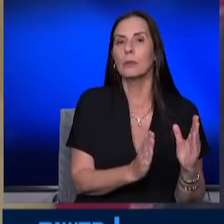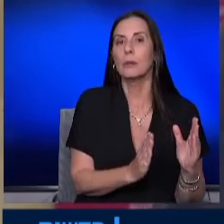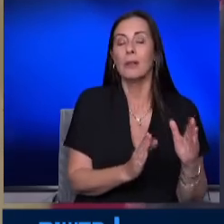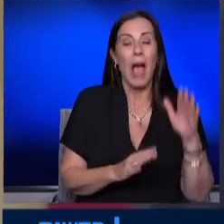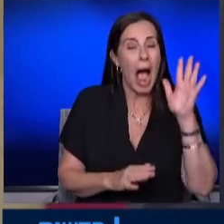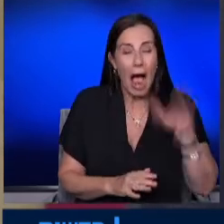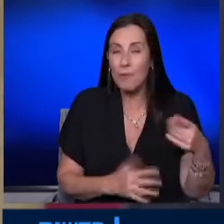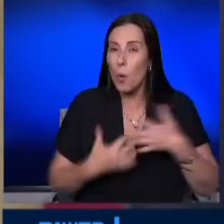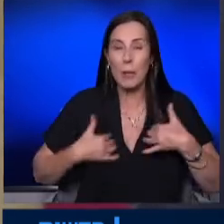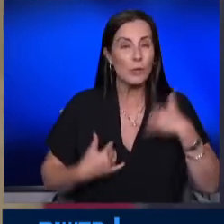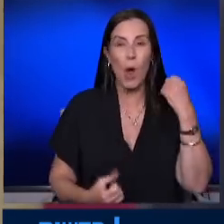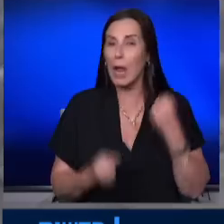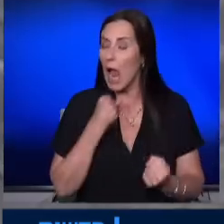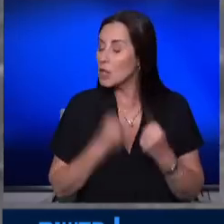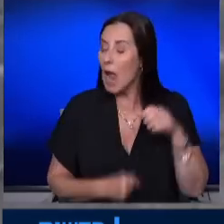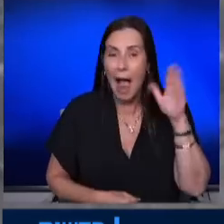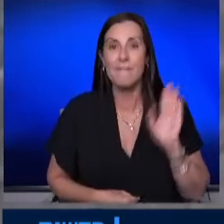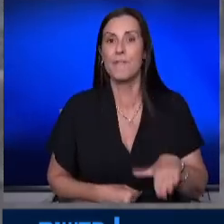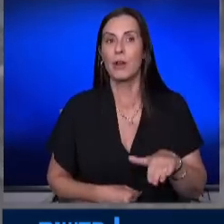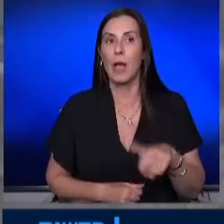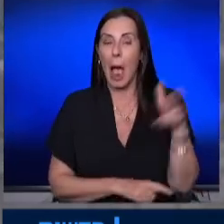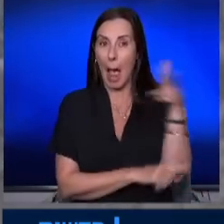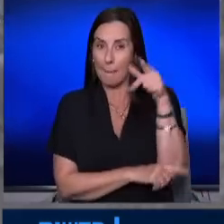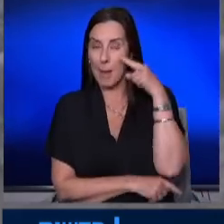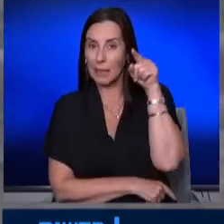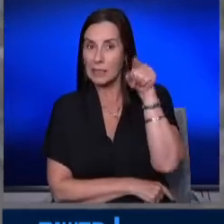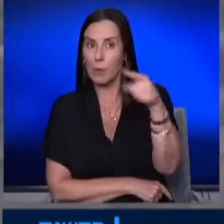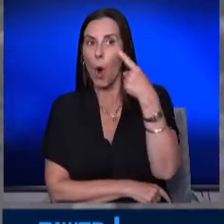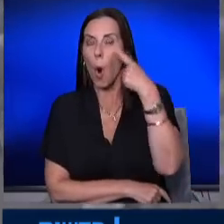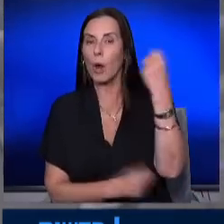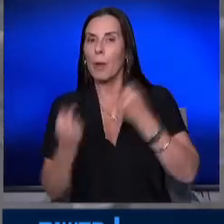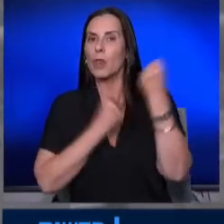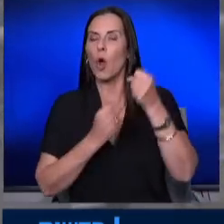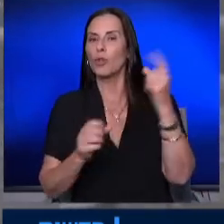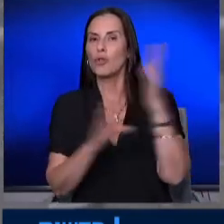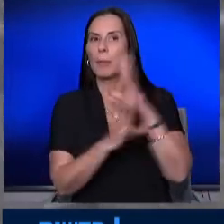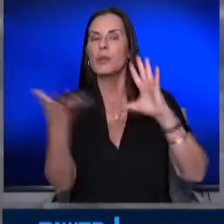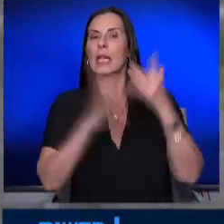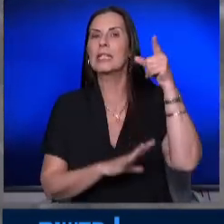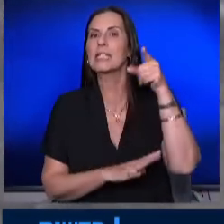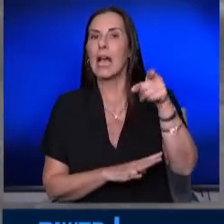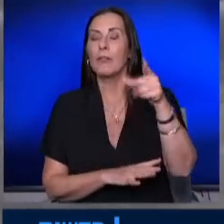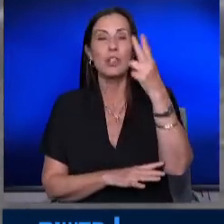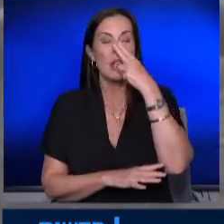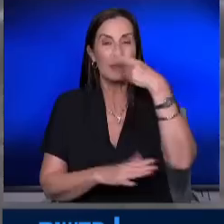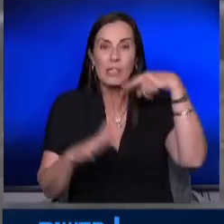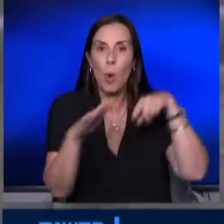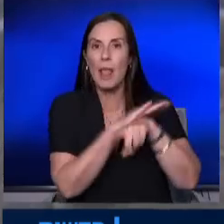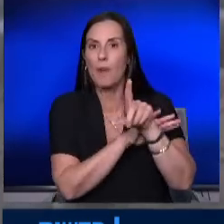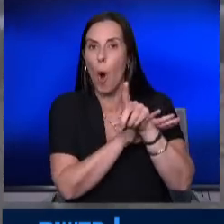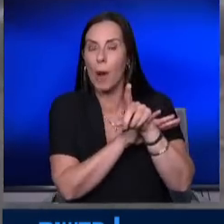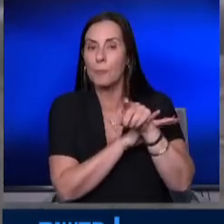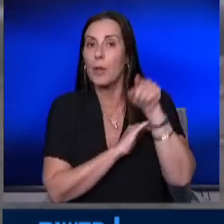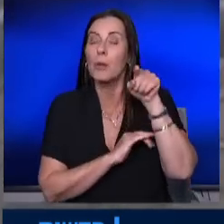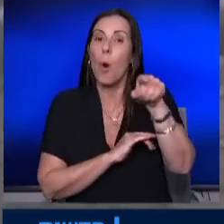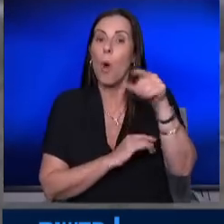הנזקים הגופניים, עם הפציעות. מצלמות האבטחה תיעדו את רכב המחבלים שעלה באש במהלך ניסיונם להימלט. כאן